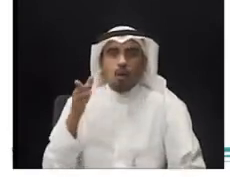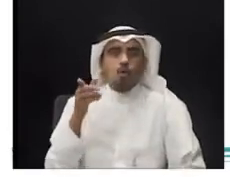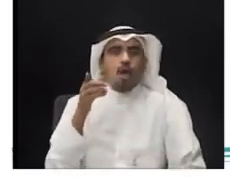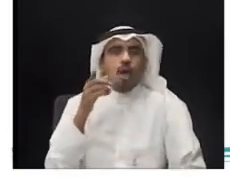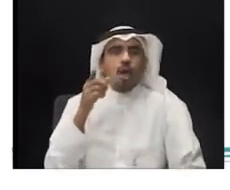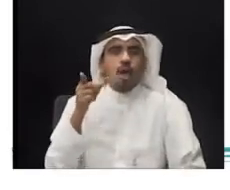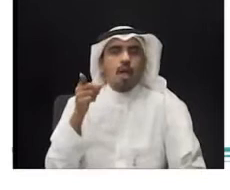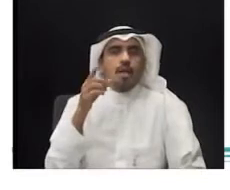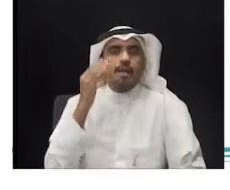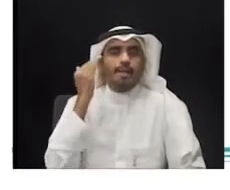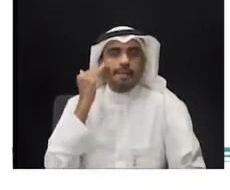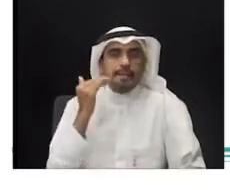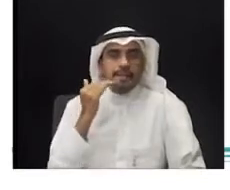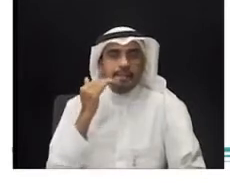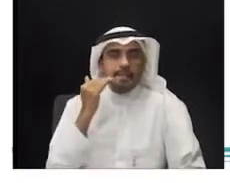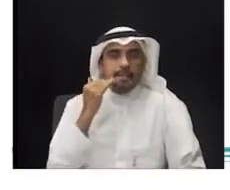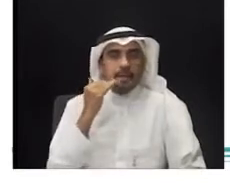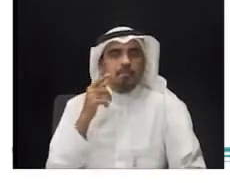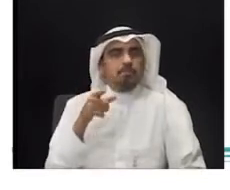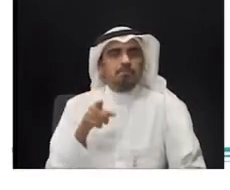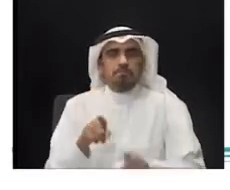ونقول هؤلاء النساء،